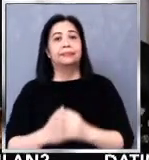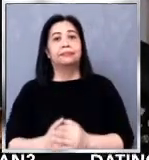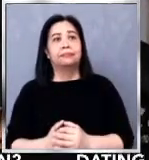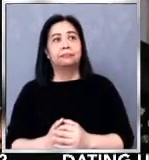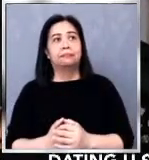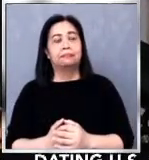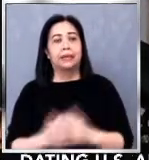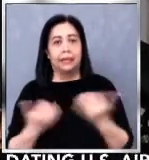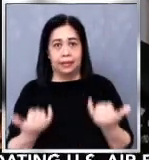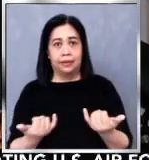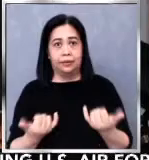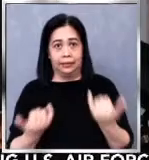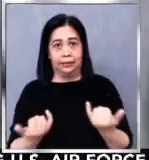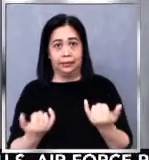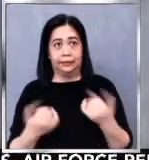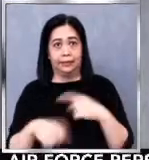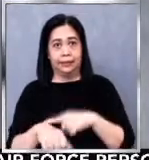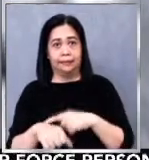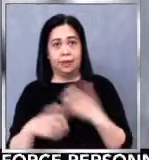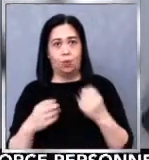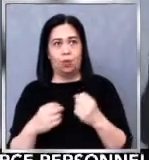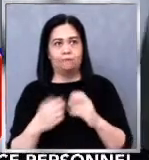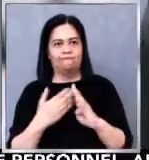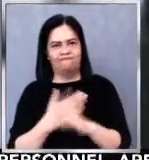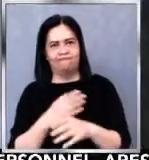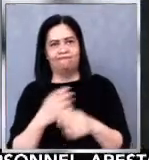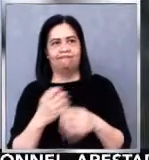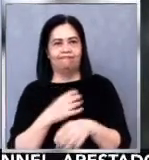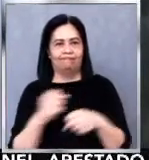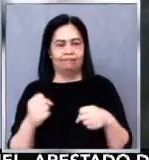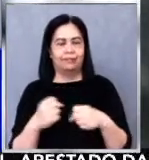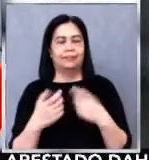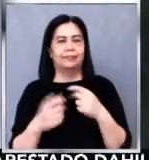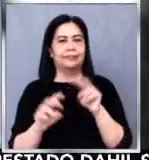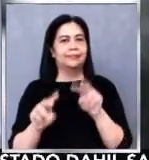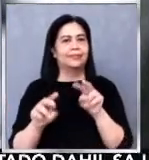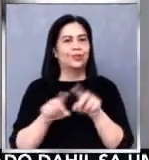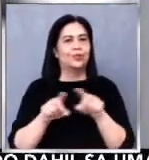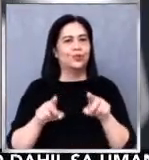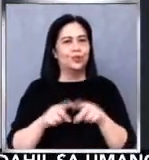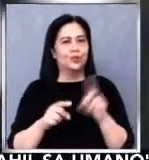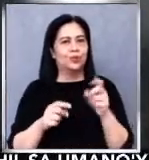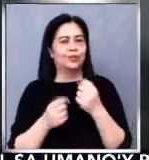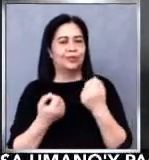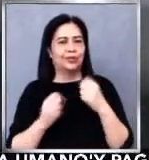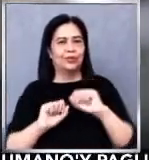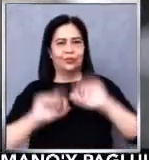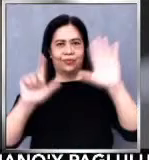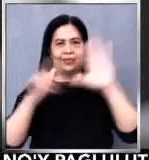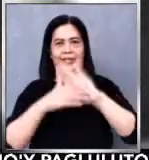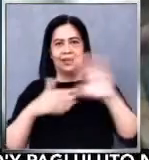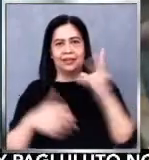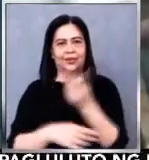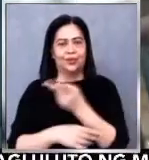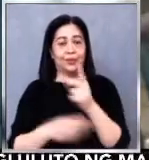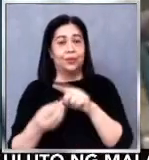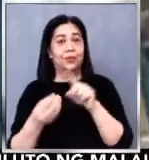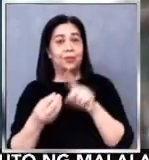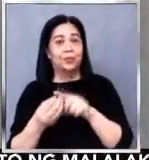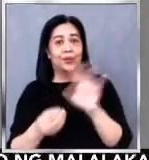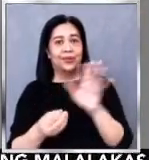to, gusto kong bumawi. Kaabang-abang din ang ilalabas na vlog ng dalawa tungkol sa kanilang wedding